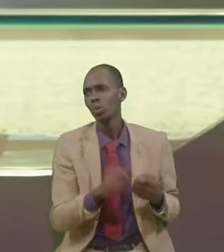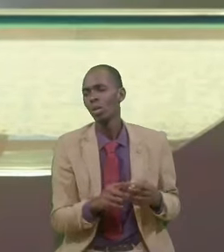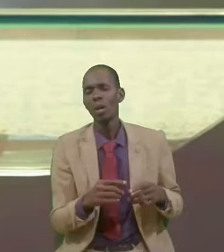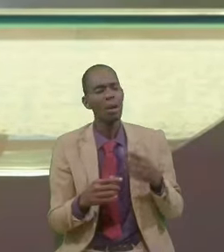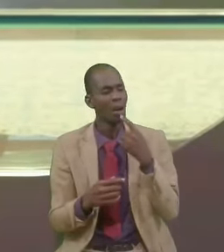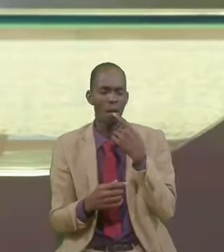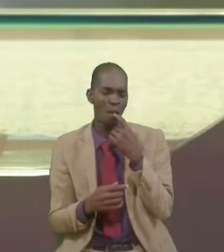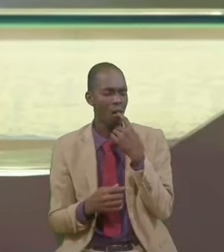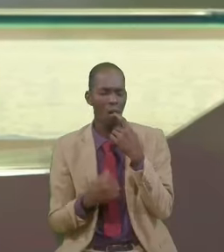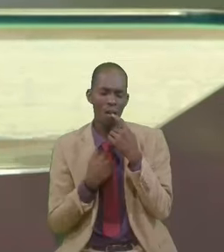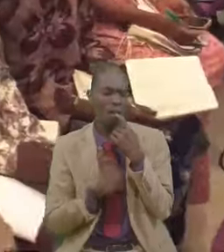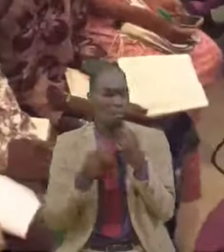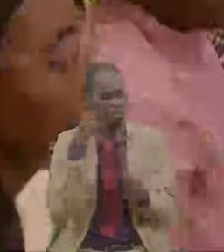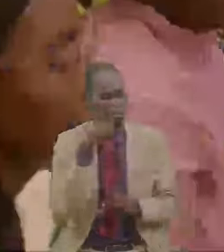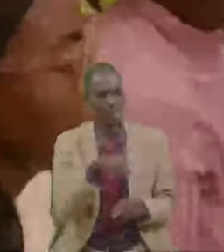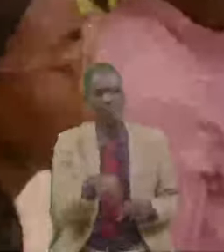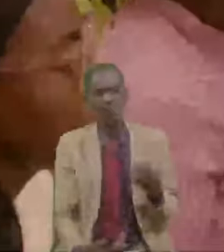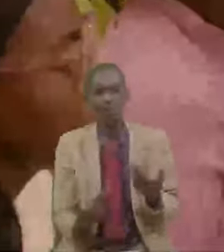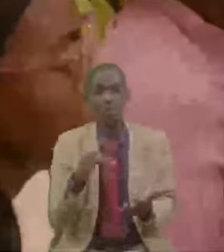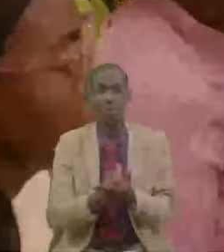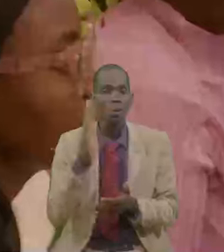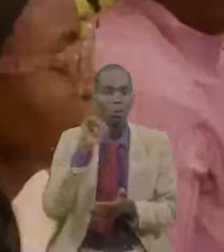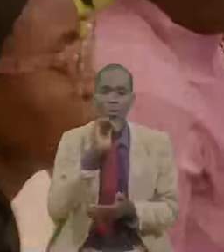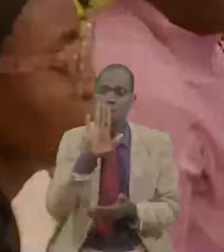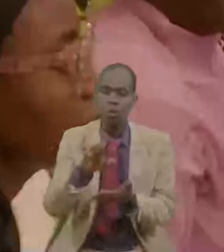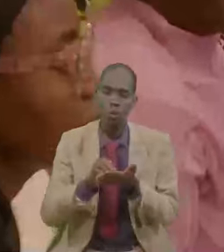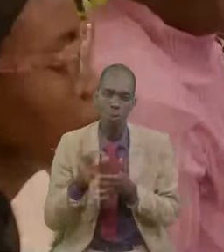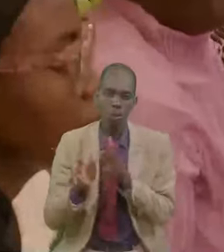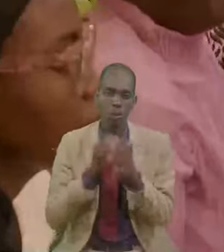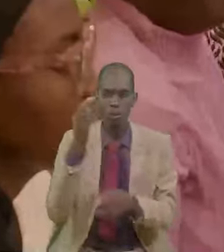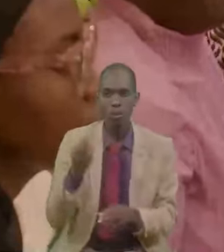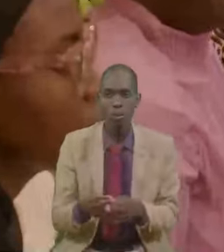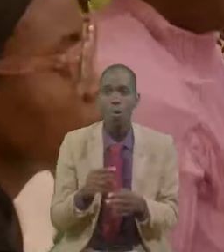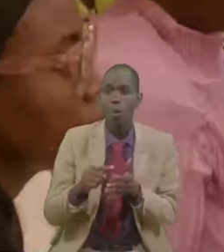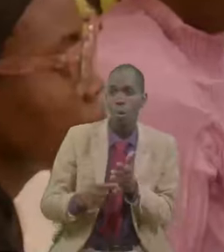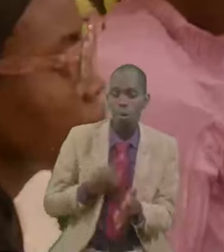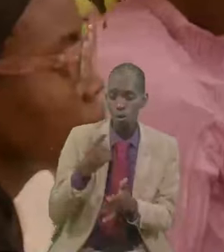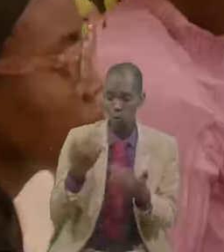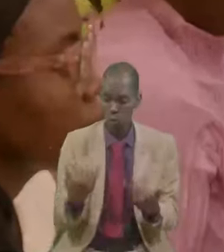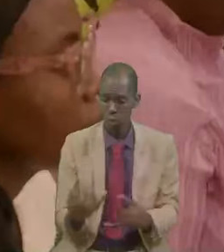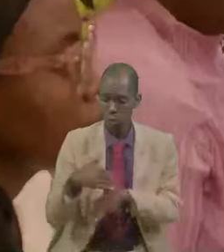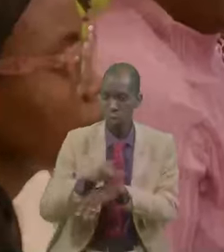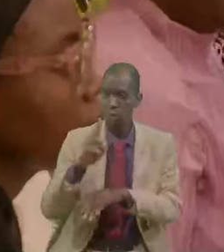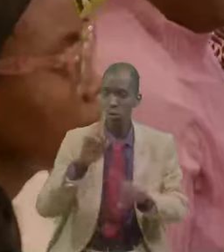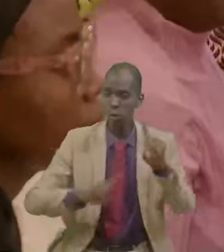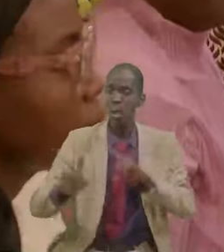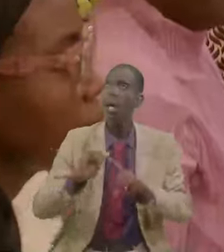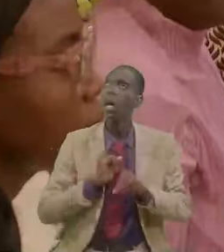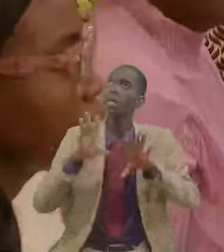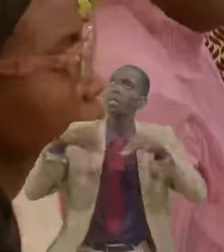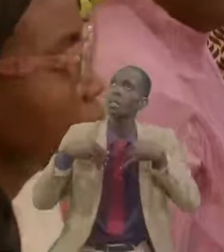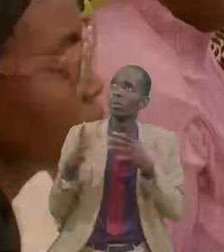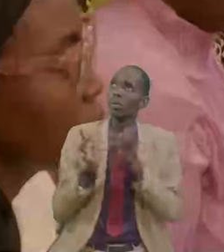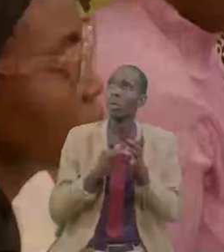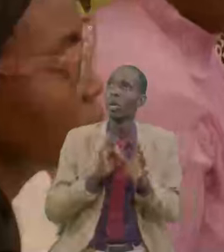mordirent le doigt. Cela ne sera pas votre portion. Ce soir, dès que tu dis, je reçois Jésus, j'accepte Jésus, je